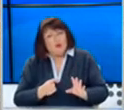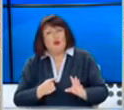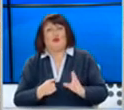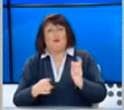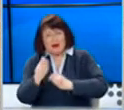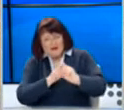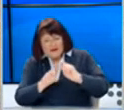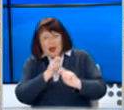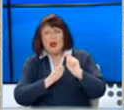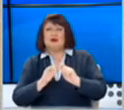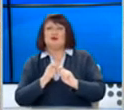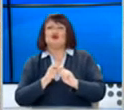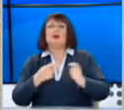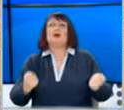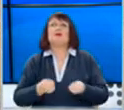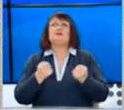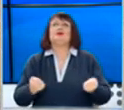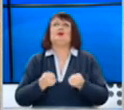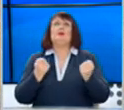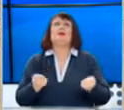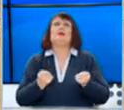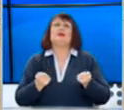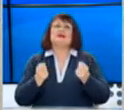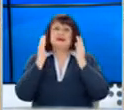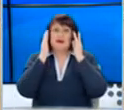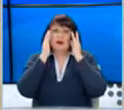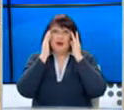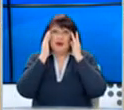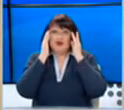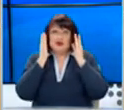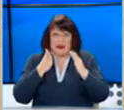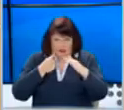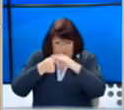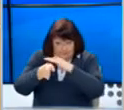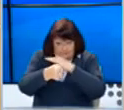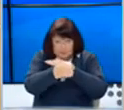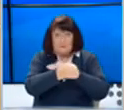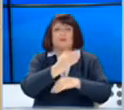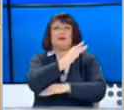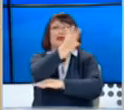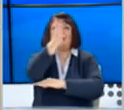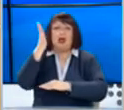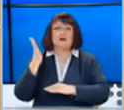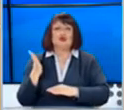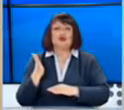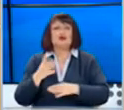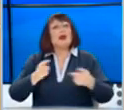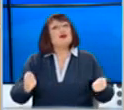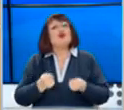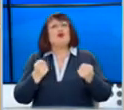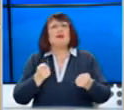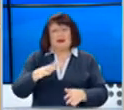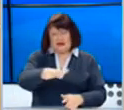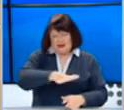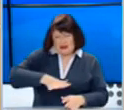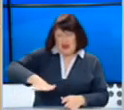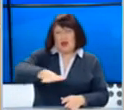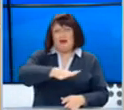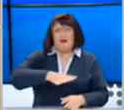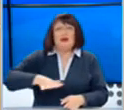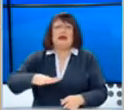σωστά κίνητρα έναν τρόπο αξιοποίησης της βιομάζας, ώστε να μπει κάποιος μέσα στο δάσος, ο οποίος να μπορεί να το αξιοποιήσει? Και έτσι ήταν,